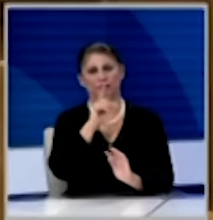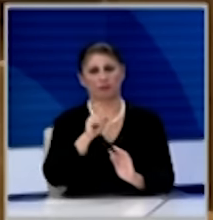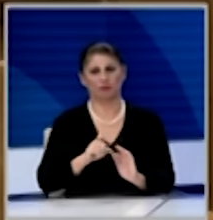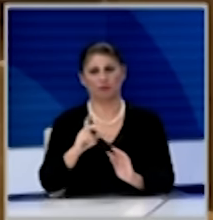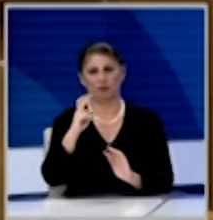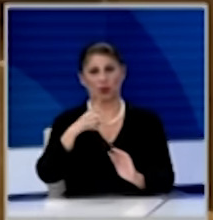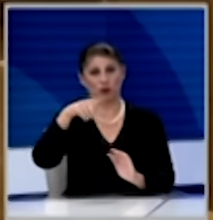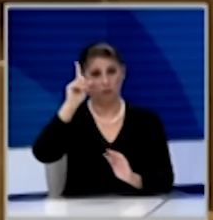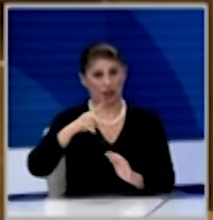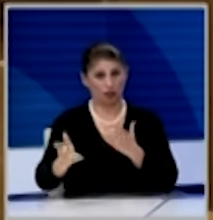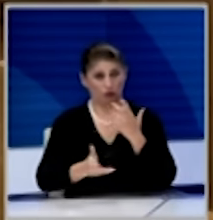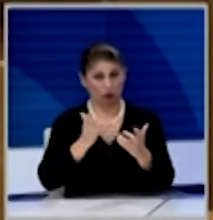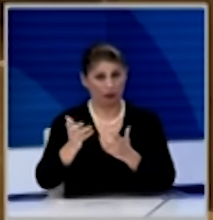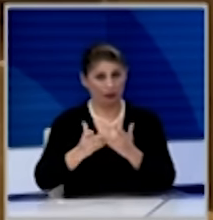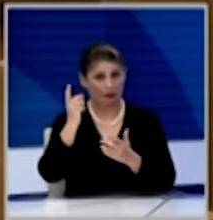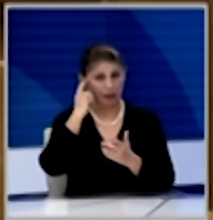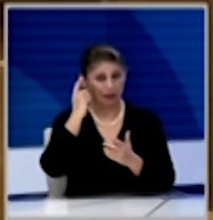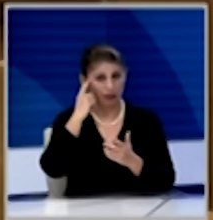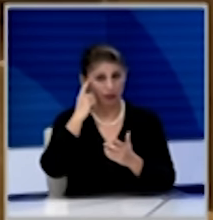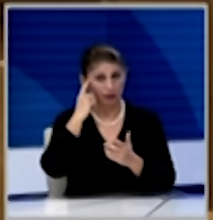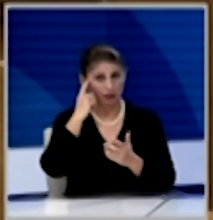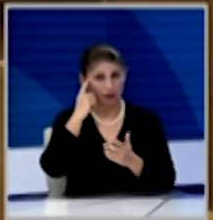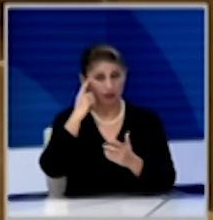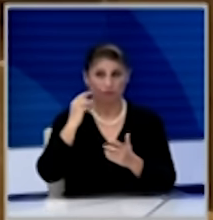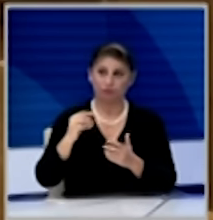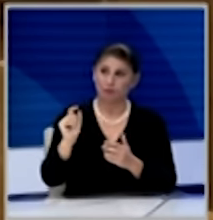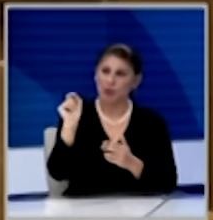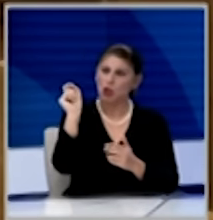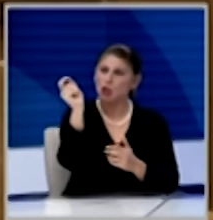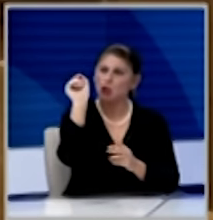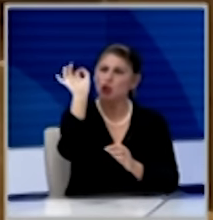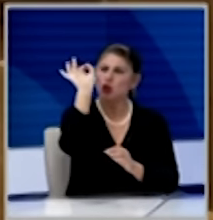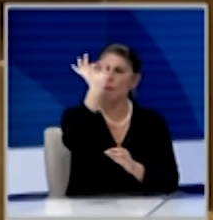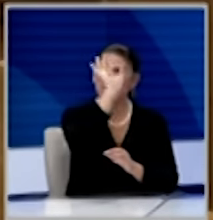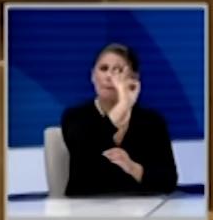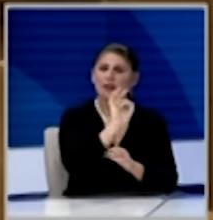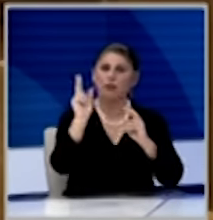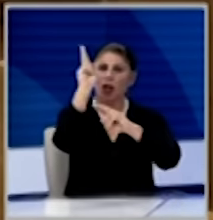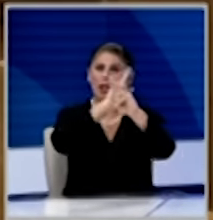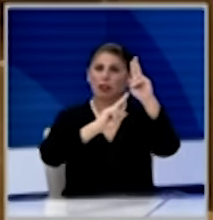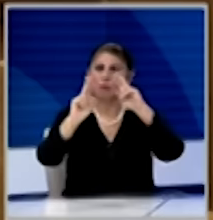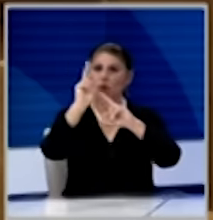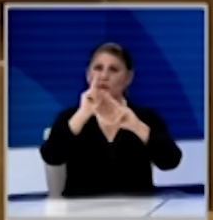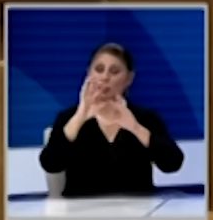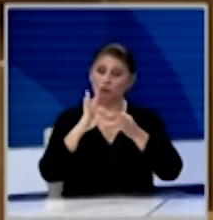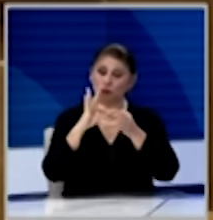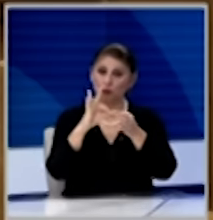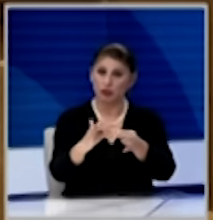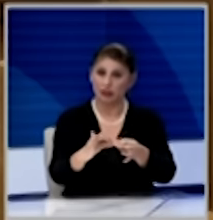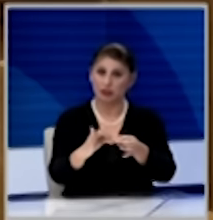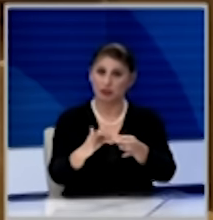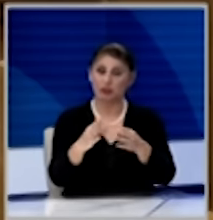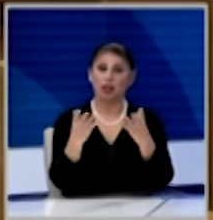εικοσαήμερη φωτιά για να καταλάβει πως η υψηλή συγκέντρωση σωματιδίων στην ατμόσφαιρα η οποία συνεχίστηκε